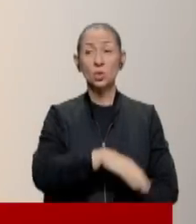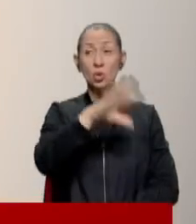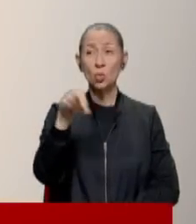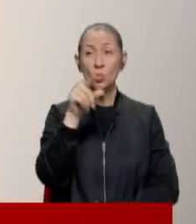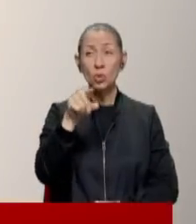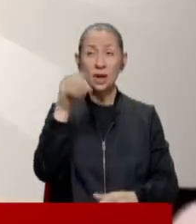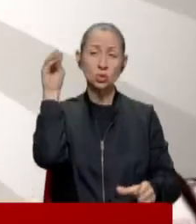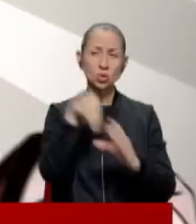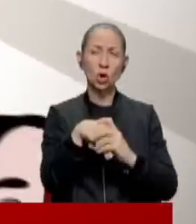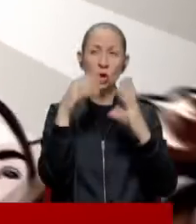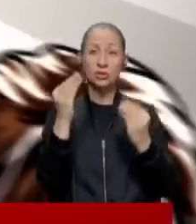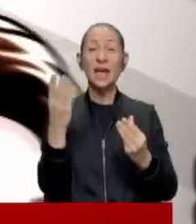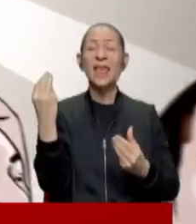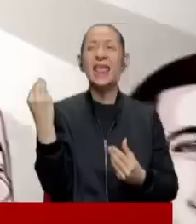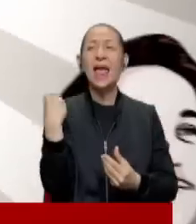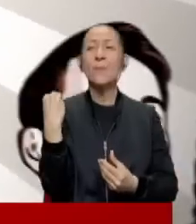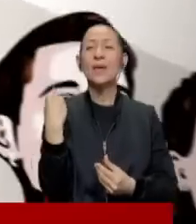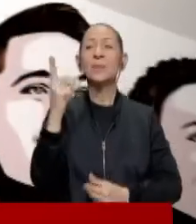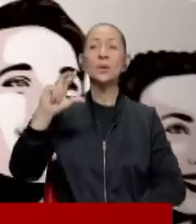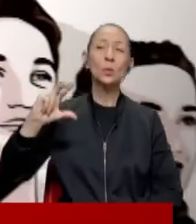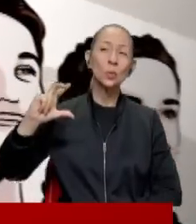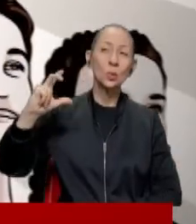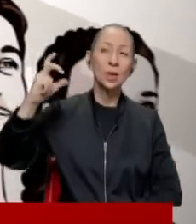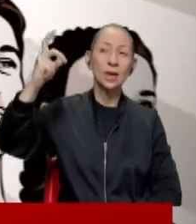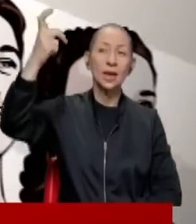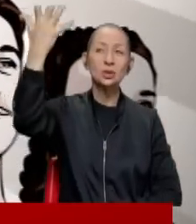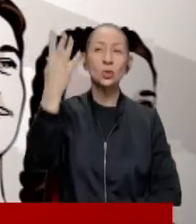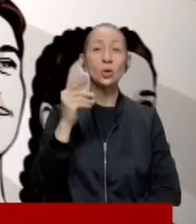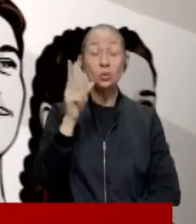son bulacak ve yepyen